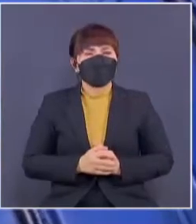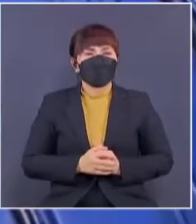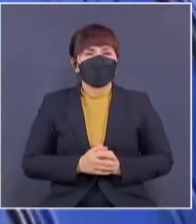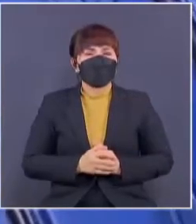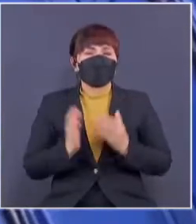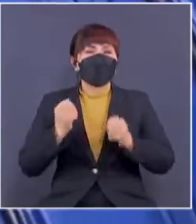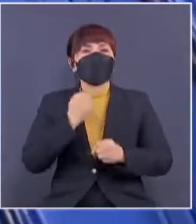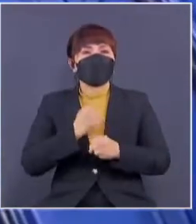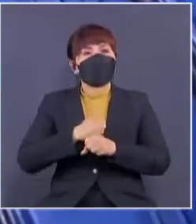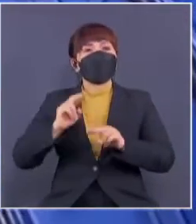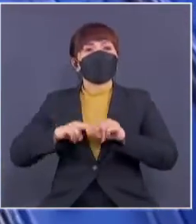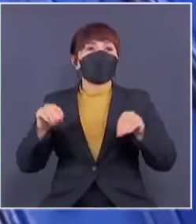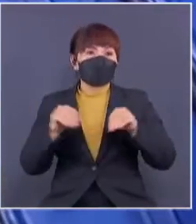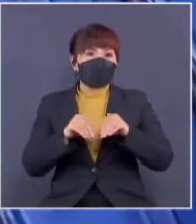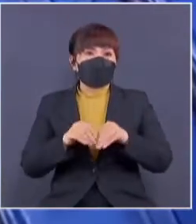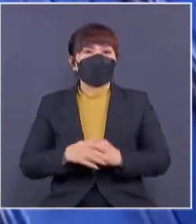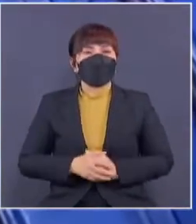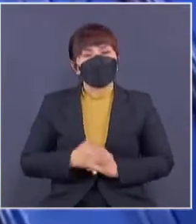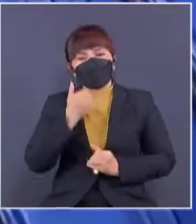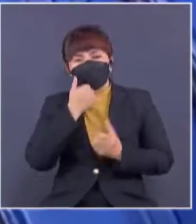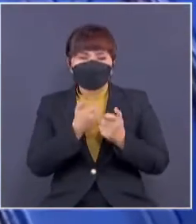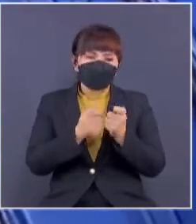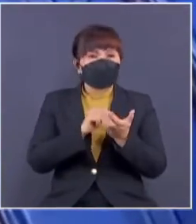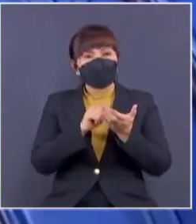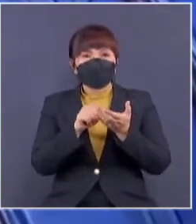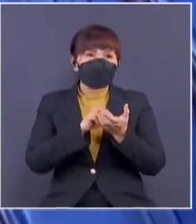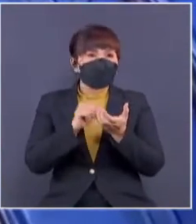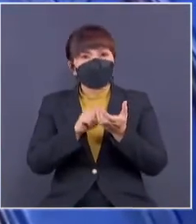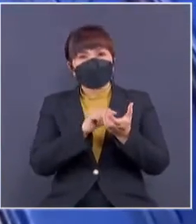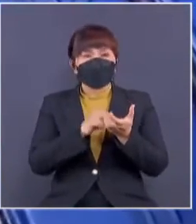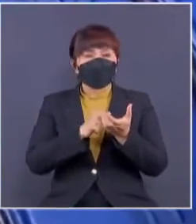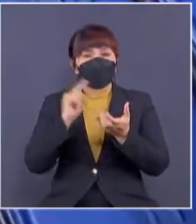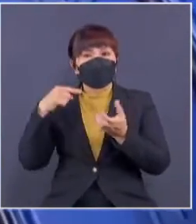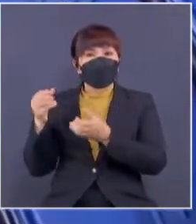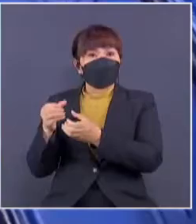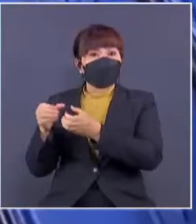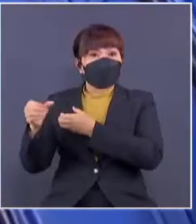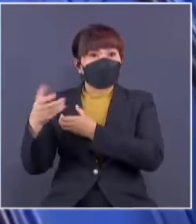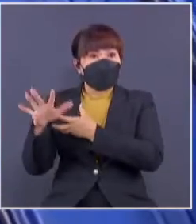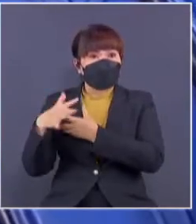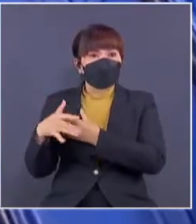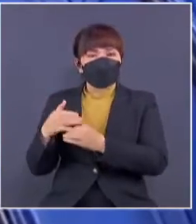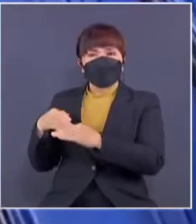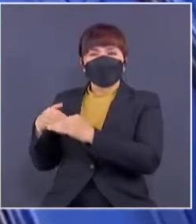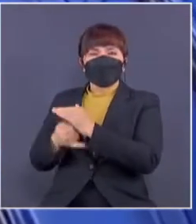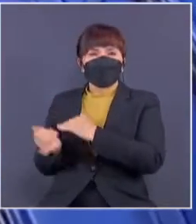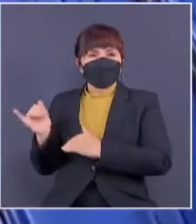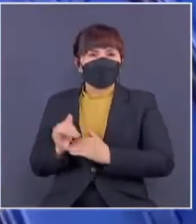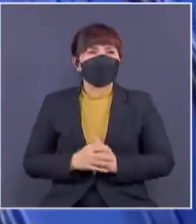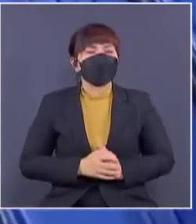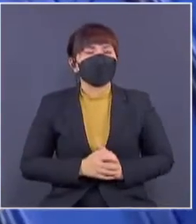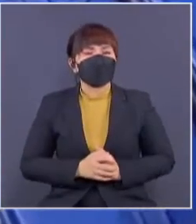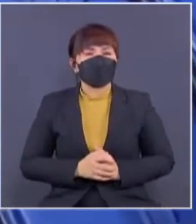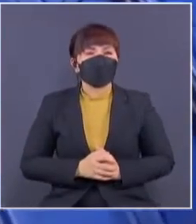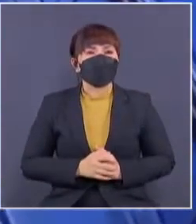เสื้อสีขาวเนี่ยเขาก็นั่งอยู่ตรงเคาน์เตอร์นะแล้วก็เล่นโทรศัพท์ไปหลังจากนั้นพอเธอสลับปั๊บเนี่ยก็เดินออกไปเดี๋ยวมีภาพต่อค่ะภ